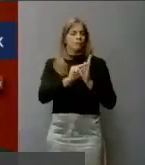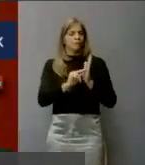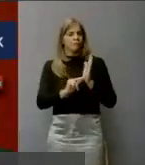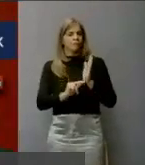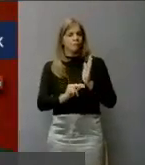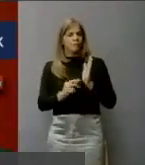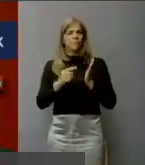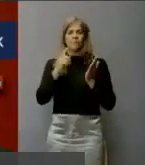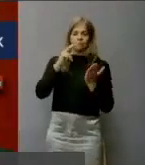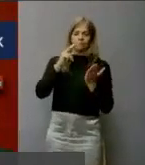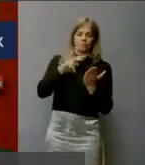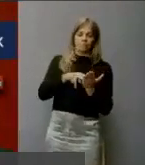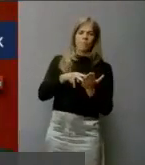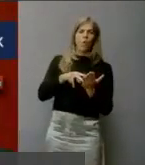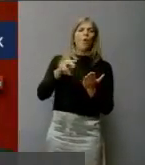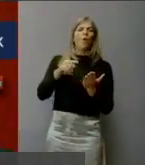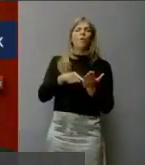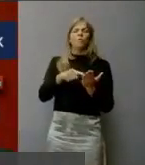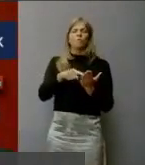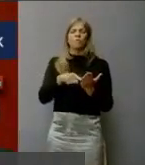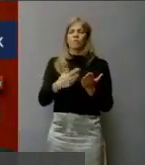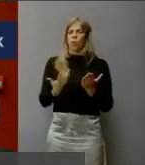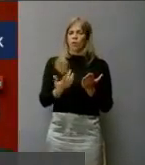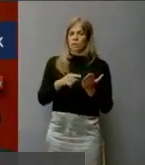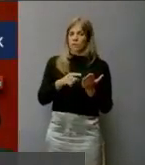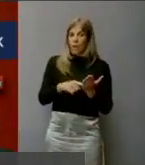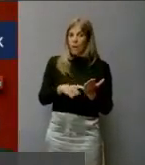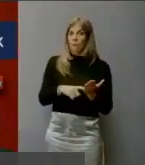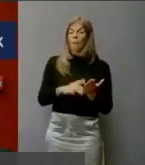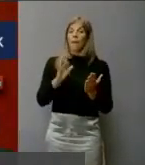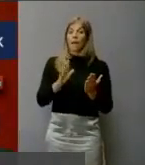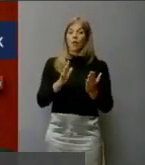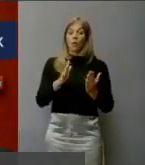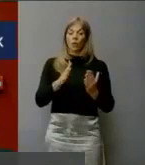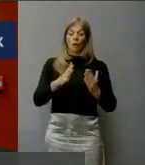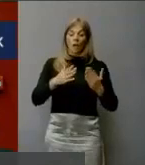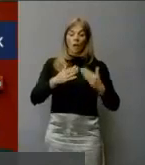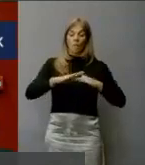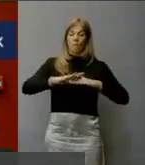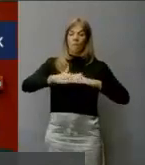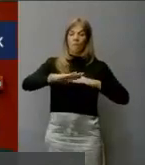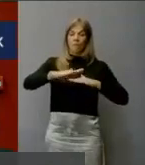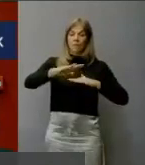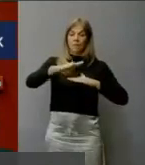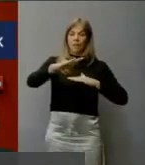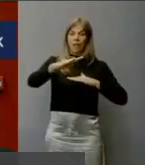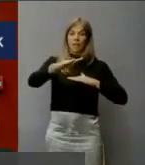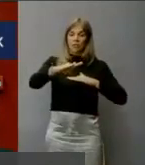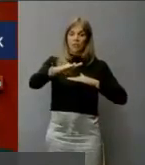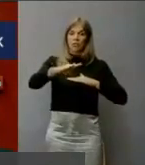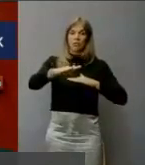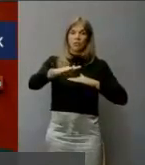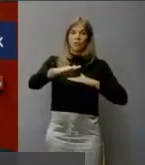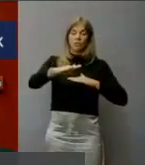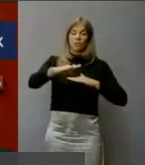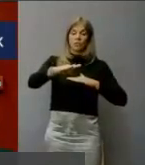quanto riferiscono gli uffici che le condizioni della pavimentazione almeno nella maggior parte